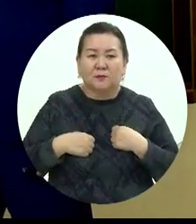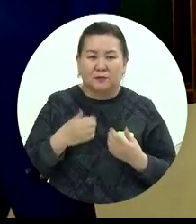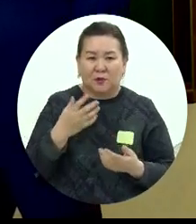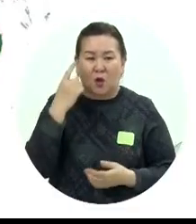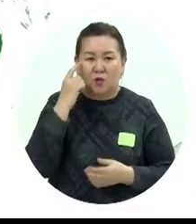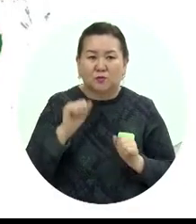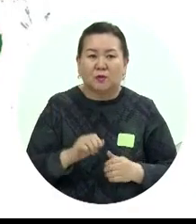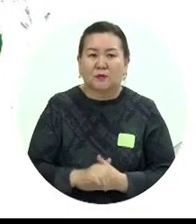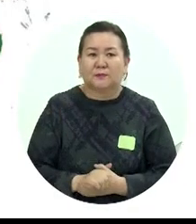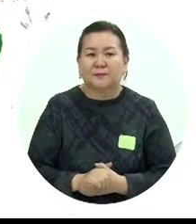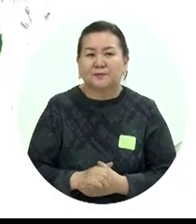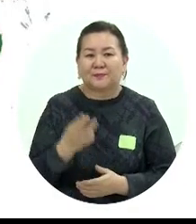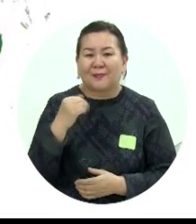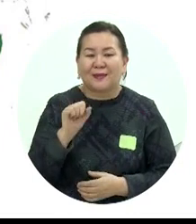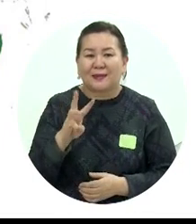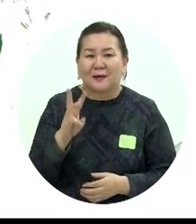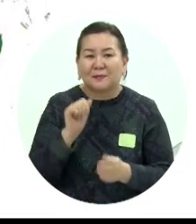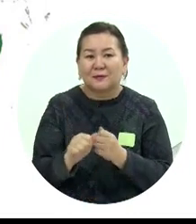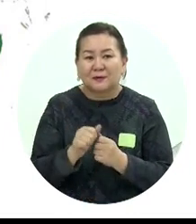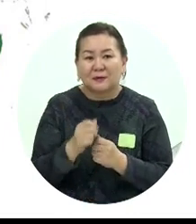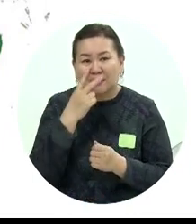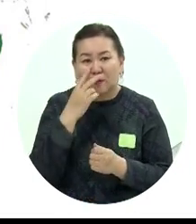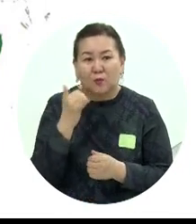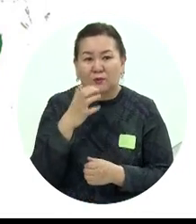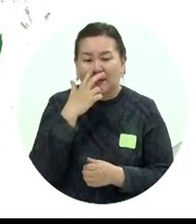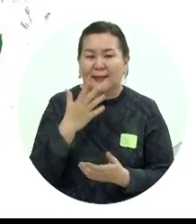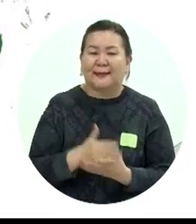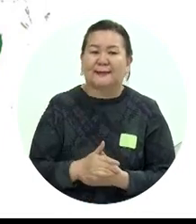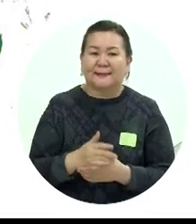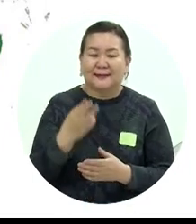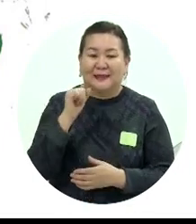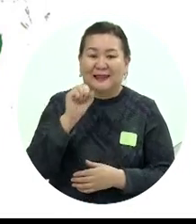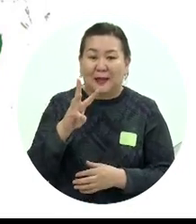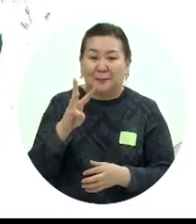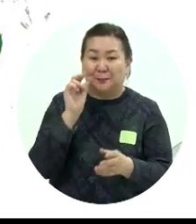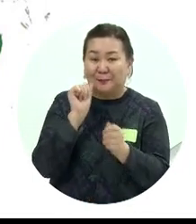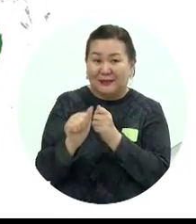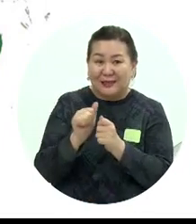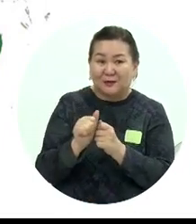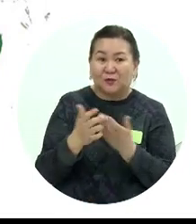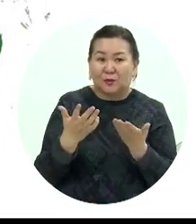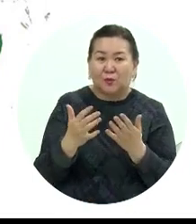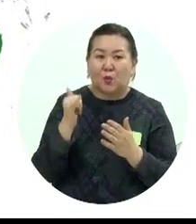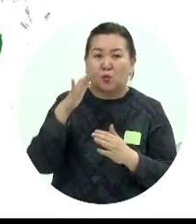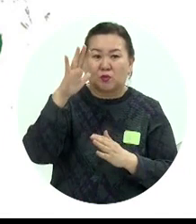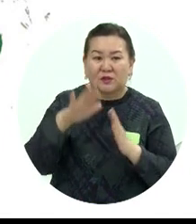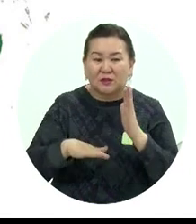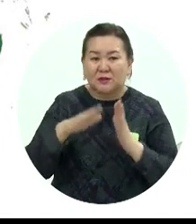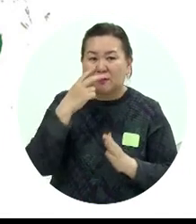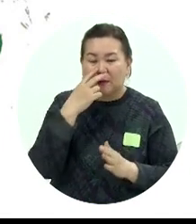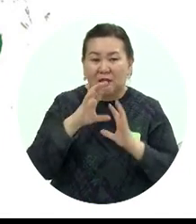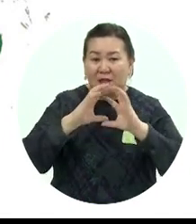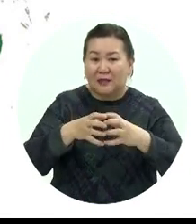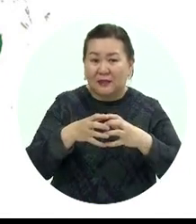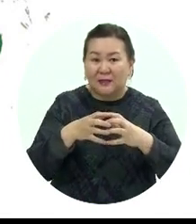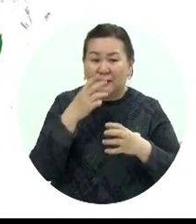нэ. За тэгвэл бүгдээрээ дараах зурганд анхаарлаа хандуулъя. За дам зарцуулагдсан усны импортыг дэлхийн одоо газрын зурганаас